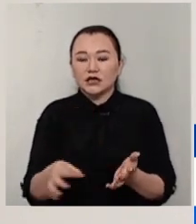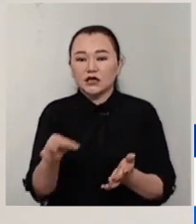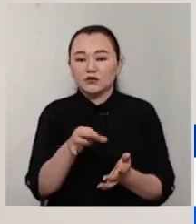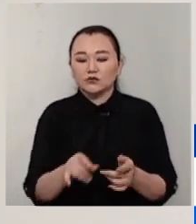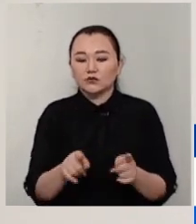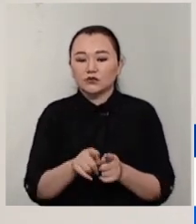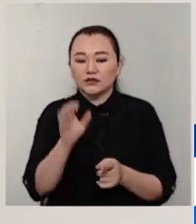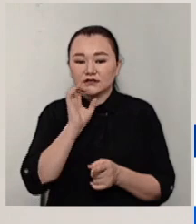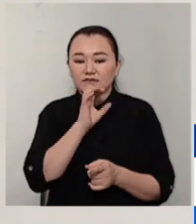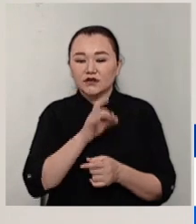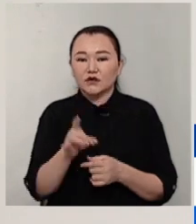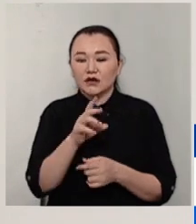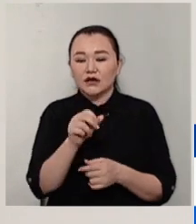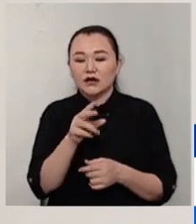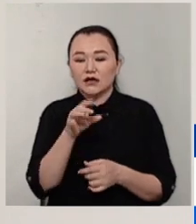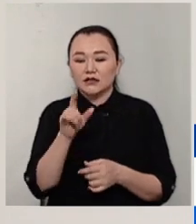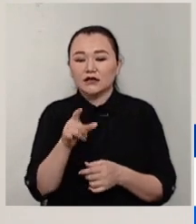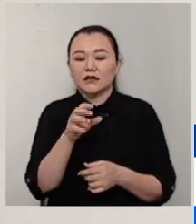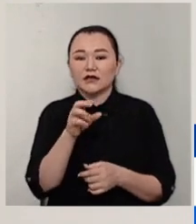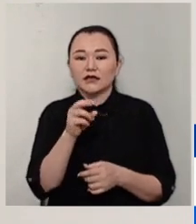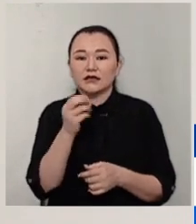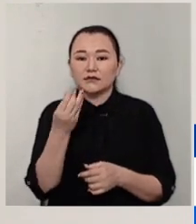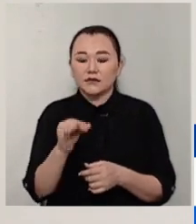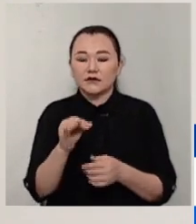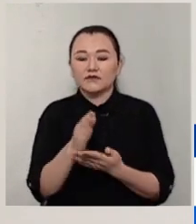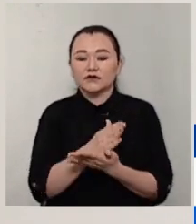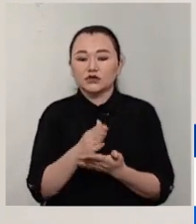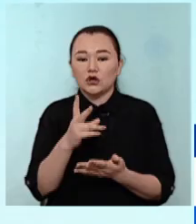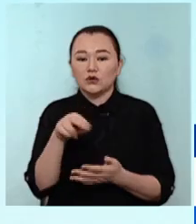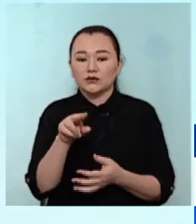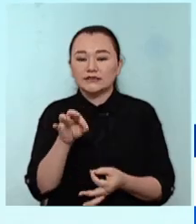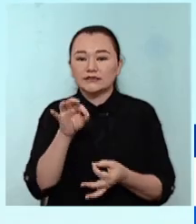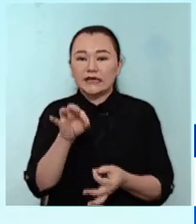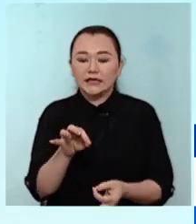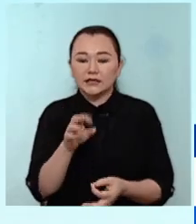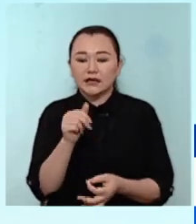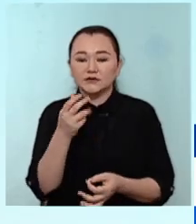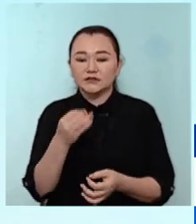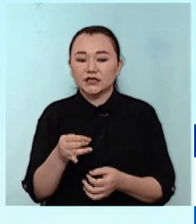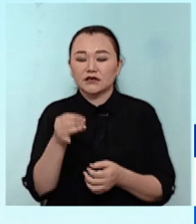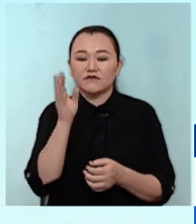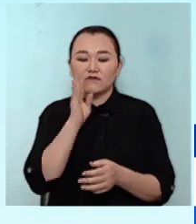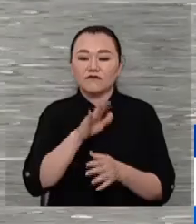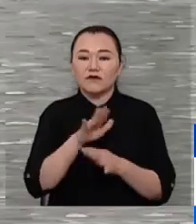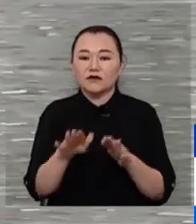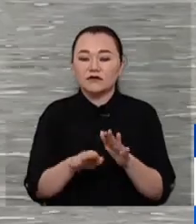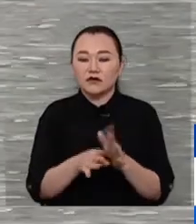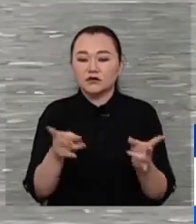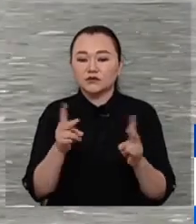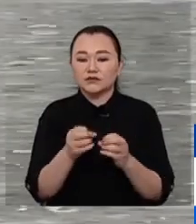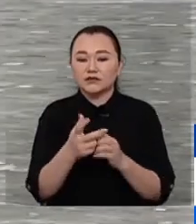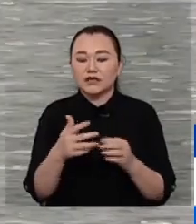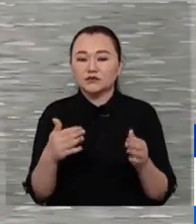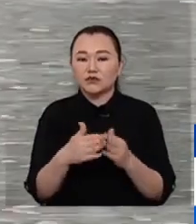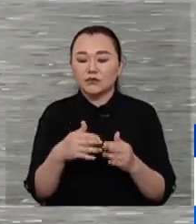северных регионах у нас Каргала, Хромтау, Айткиби, практически лед еще стоит. В Кабденском районе под водой остаются 13 домов. В